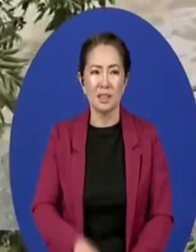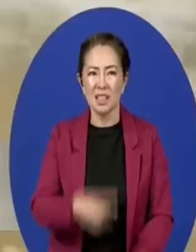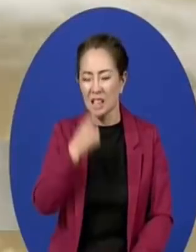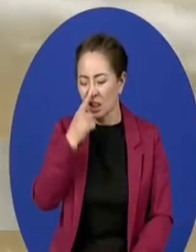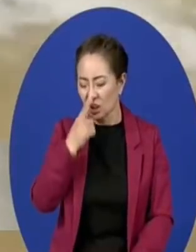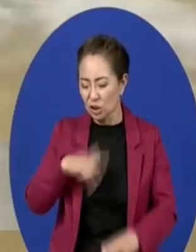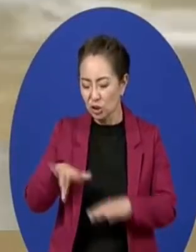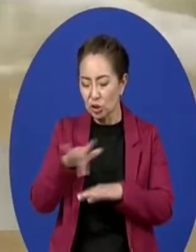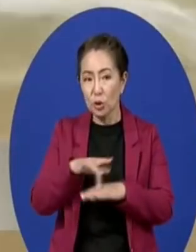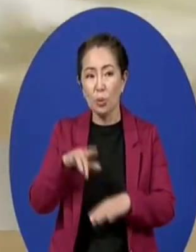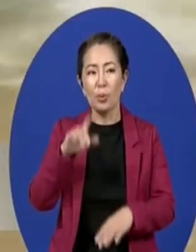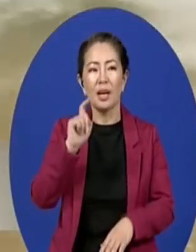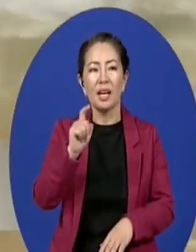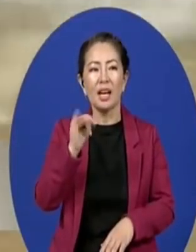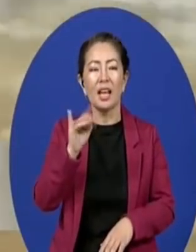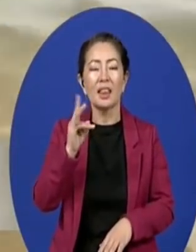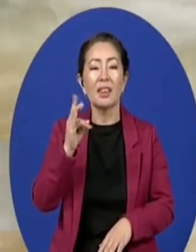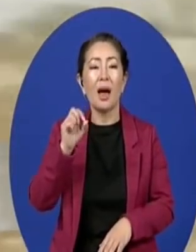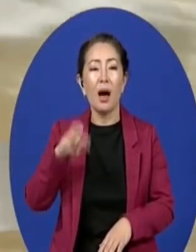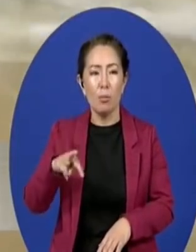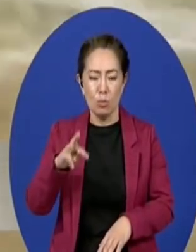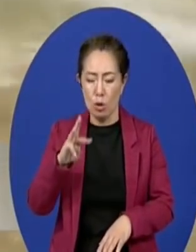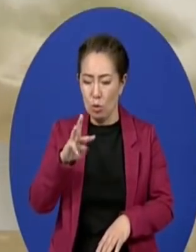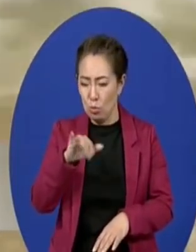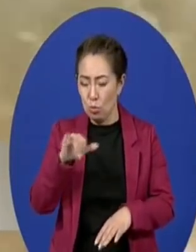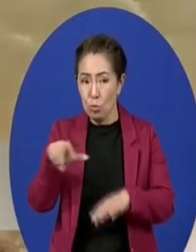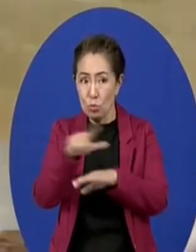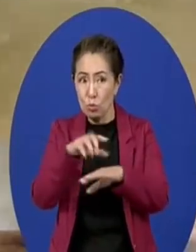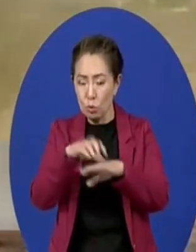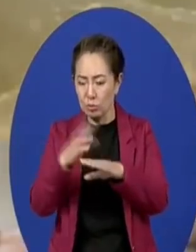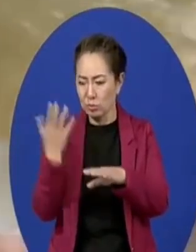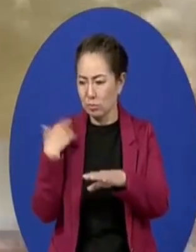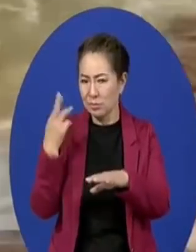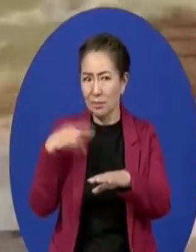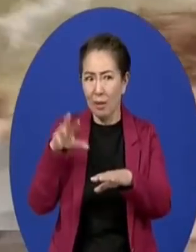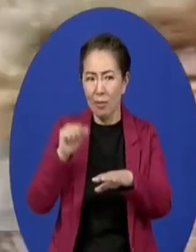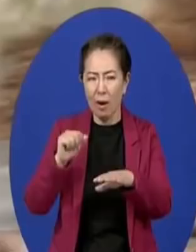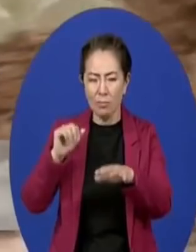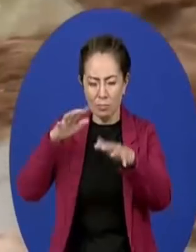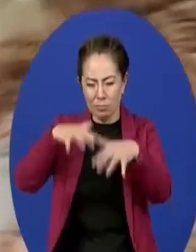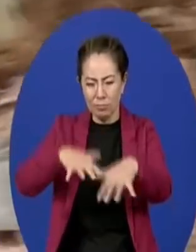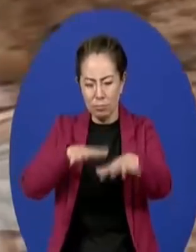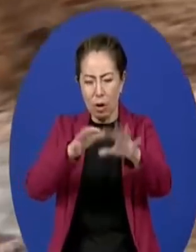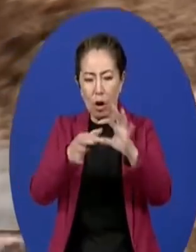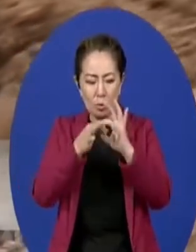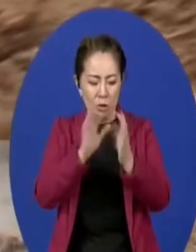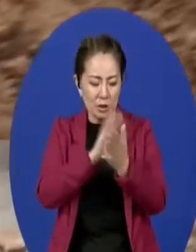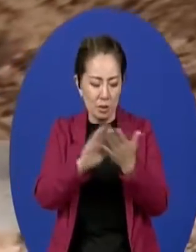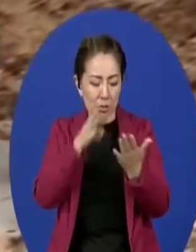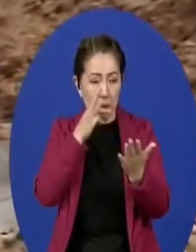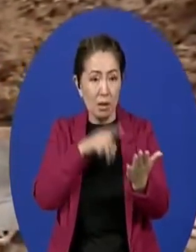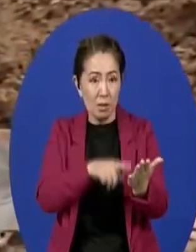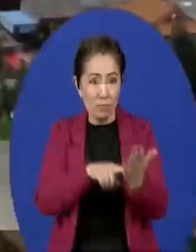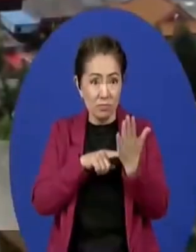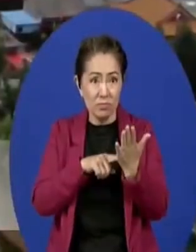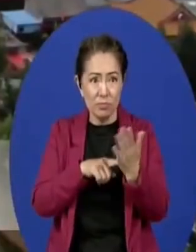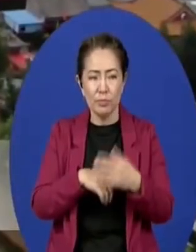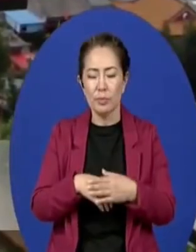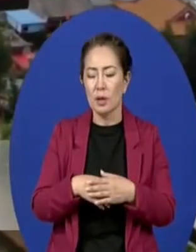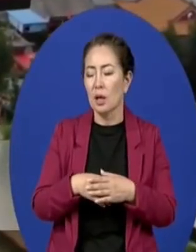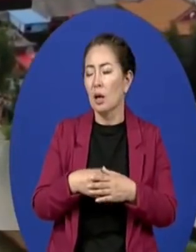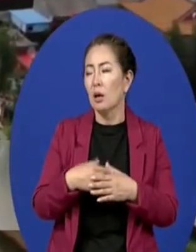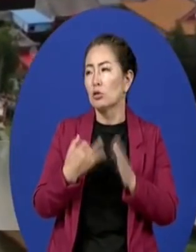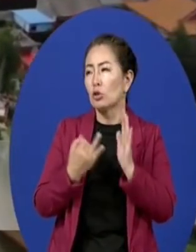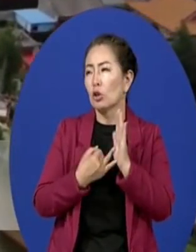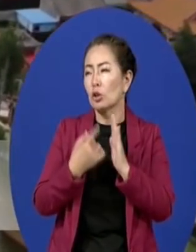Хятадын төвийн Хэннаан мужийн албаныхан даваа гарагт үер усны гамшигтай холбоотой шинэ мэдээллийг өглөө. Тус мужид өнгөрсөн сарын